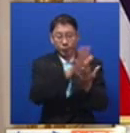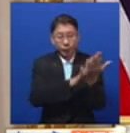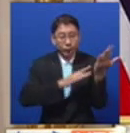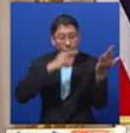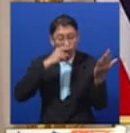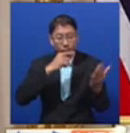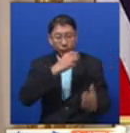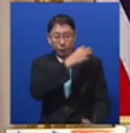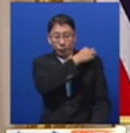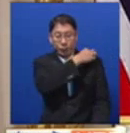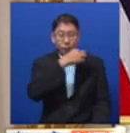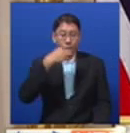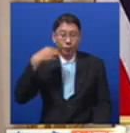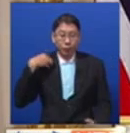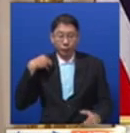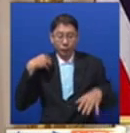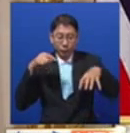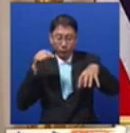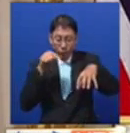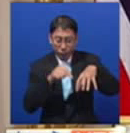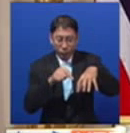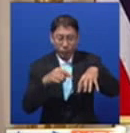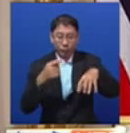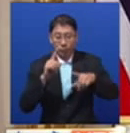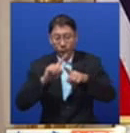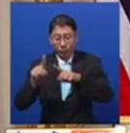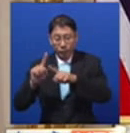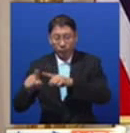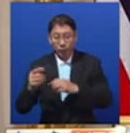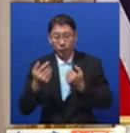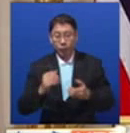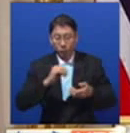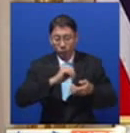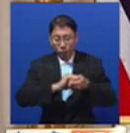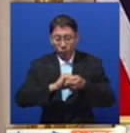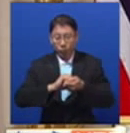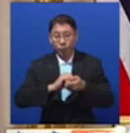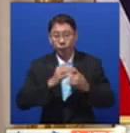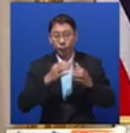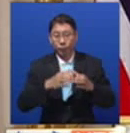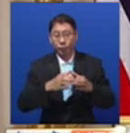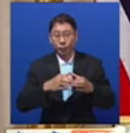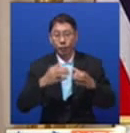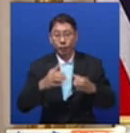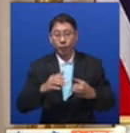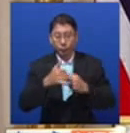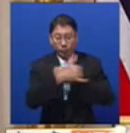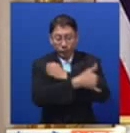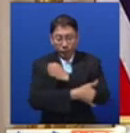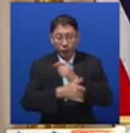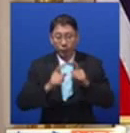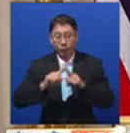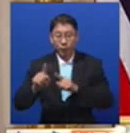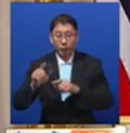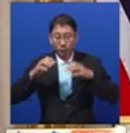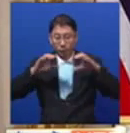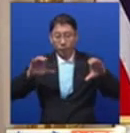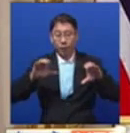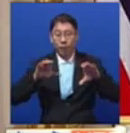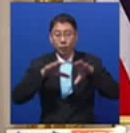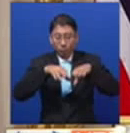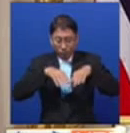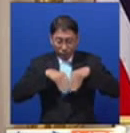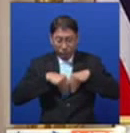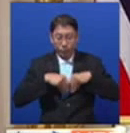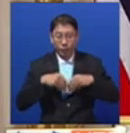ถานเอกอัครราชทูตสถานกงสุลองค์กรระหว่างประเทศรัฐบาลขอให้คำมั่นว่าจะดู